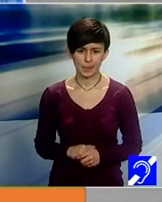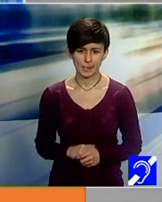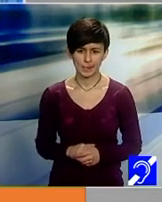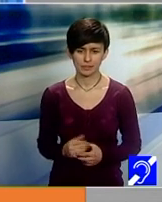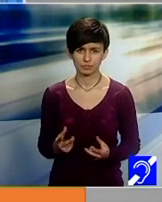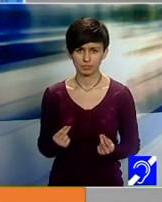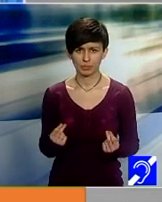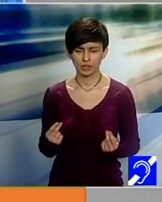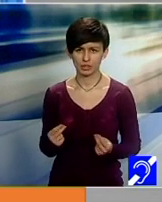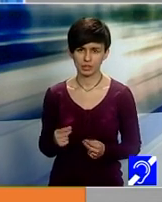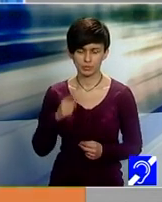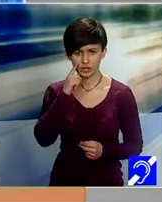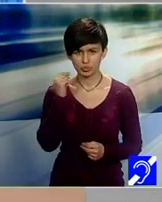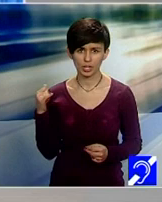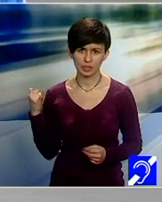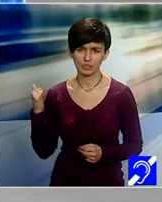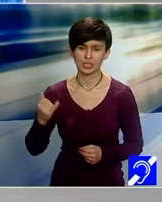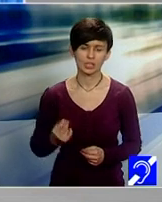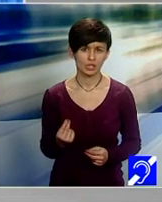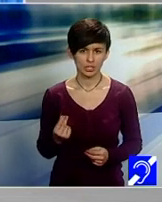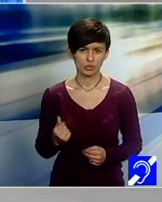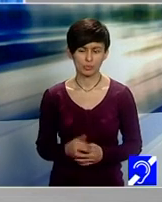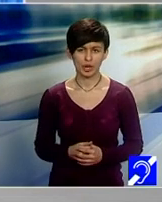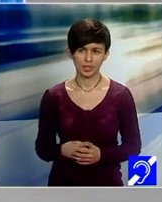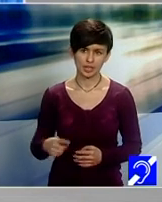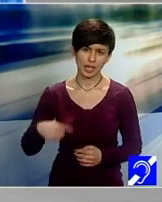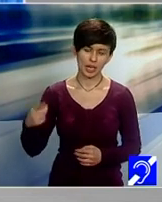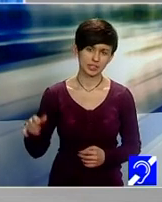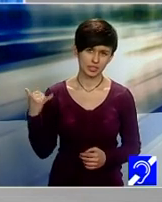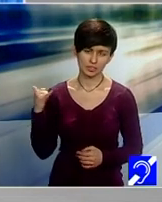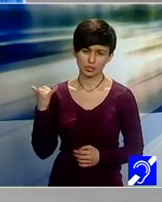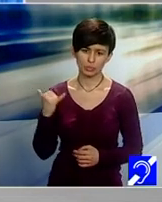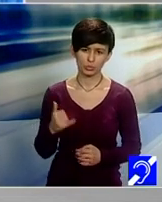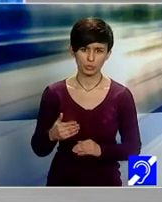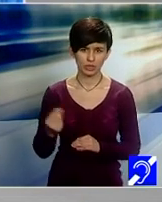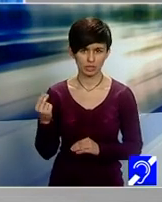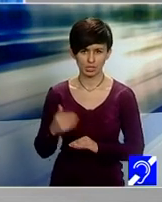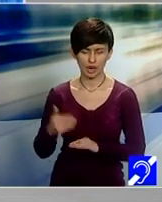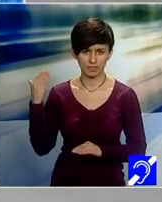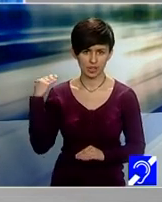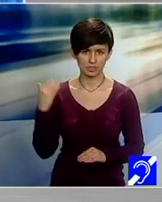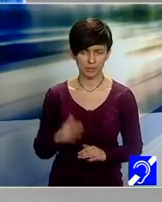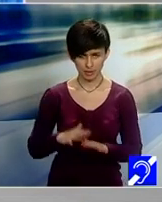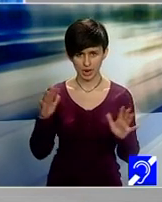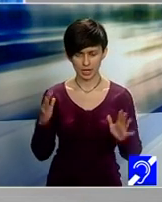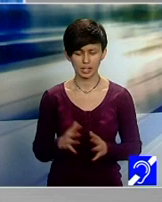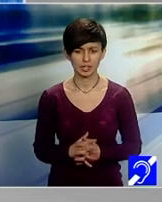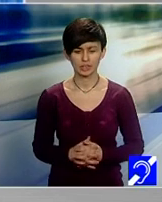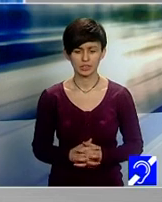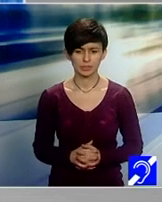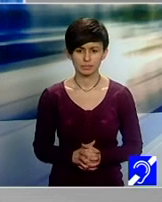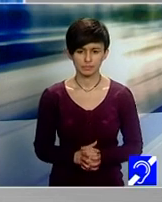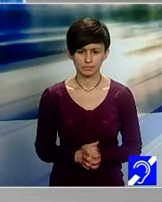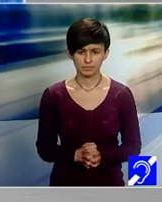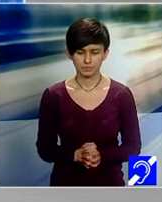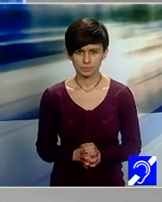cash, o altă mare parte din oameni vin cu un avans mai ridicat și doar accesează un credit ca să compenseze, însă totuși vorbim de cel